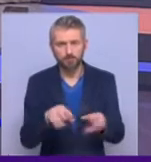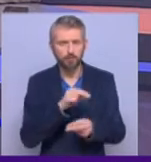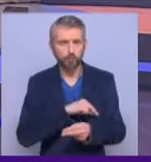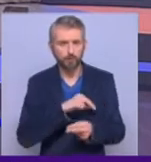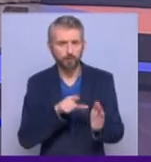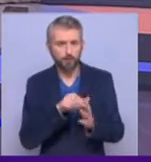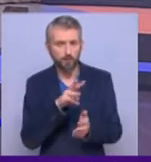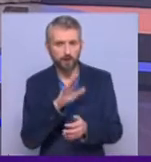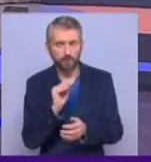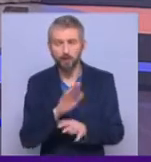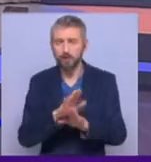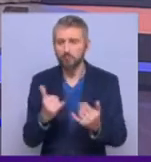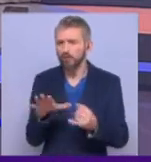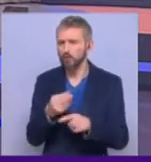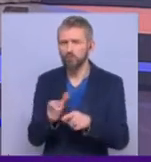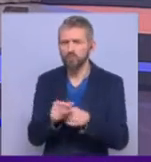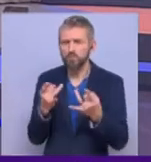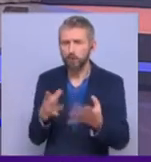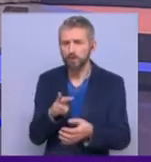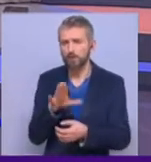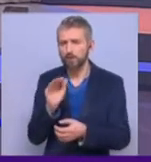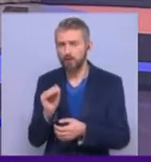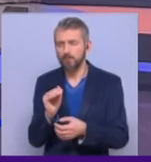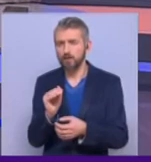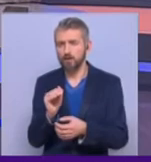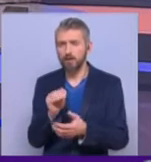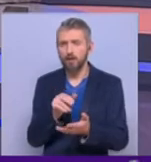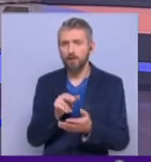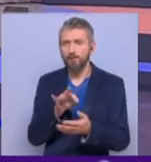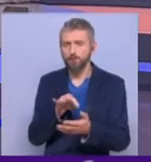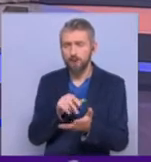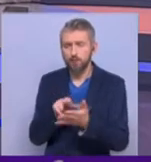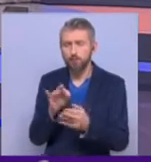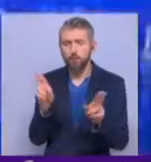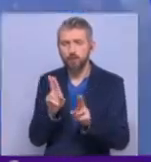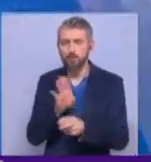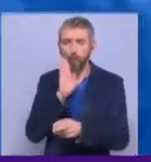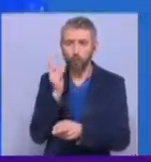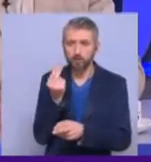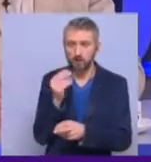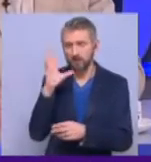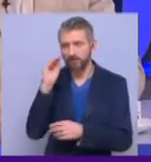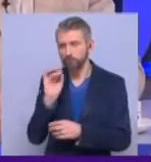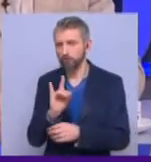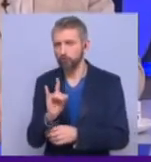співробітництво із МВФ. Ні, тут зараз все дуже просто. Смотрите, МВФ как бы пошел по принципу утром деньги, вечером стулья.